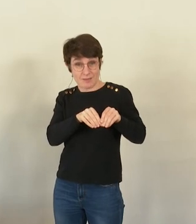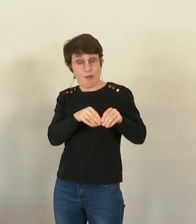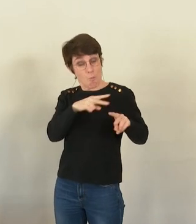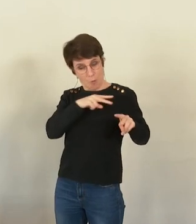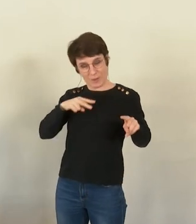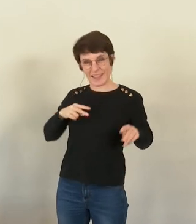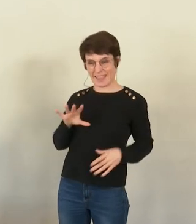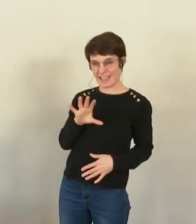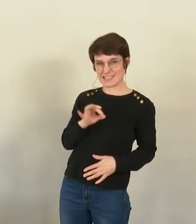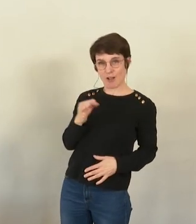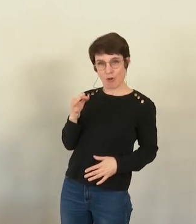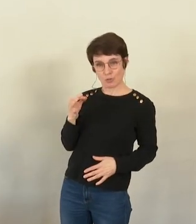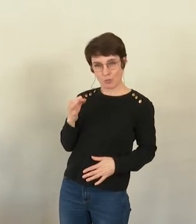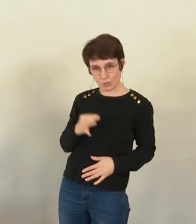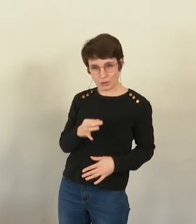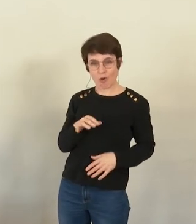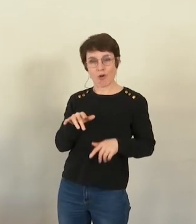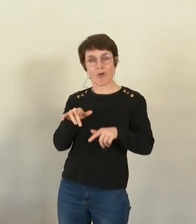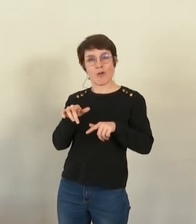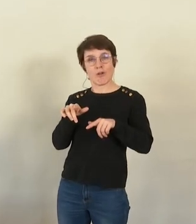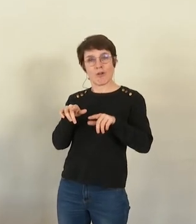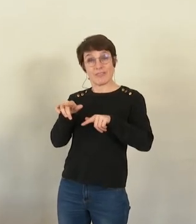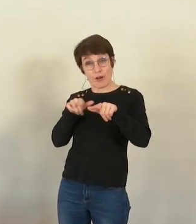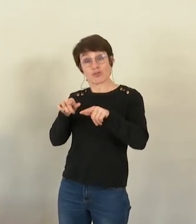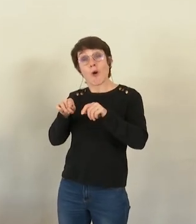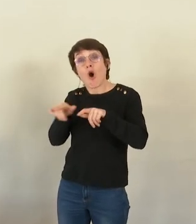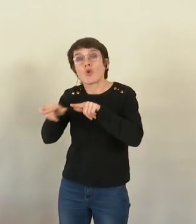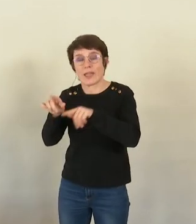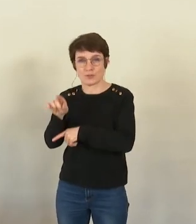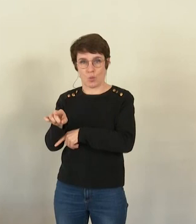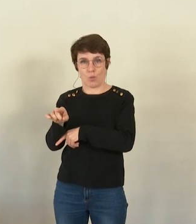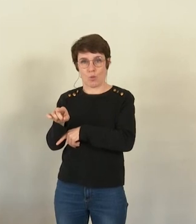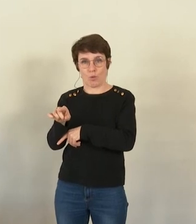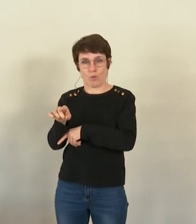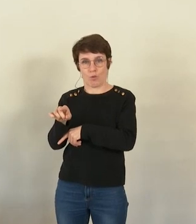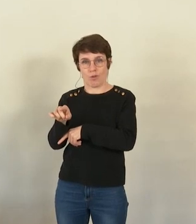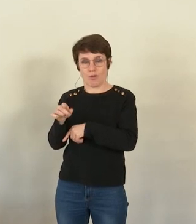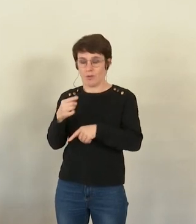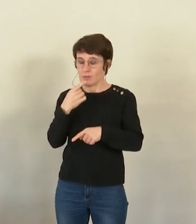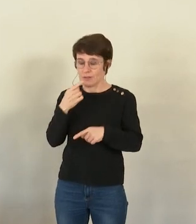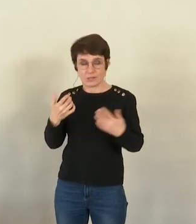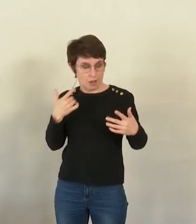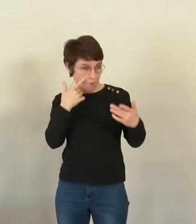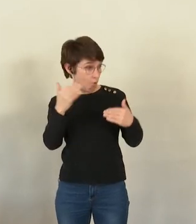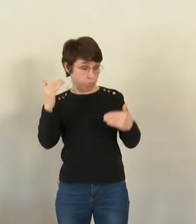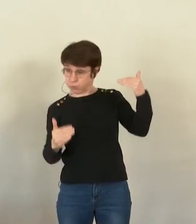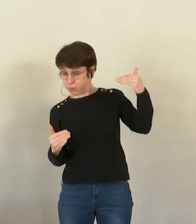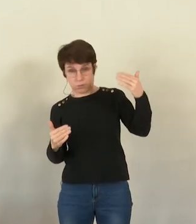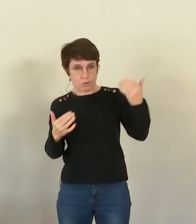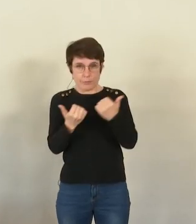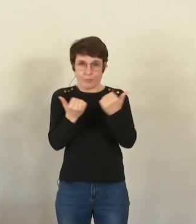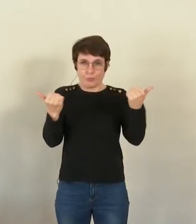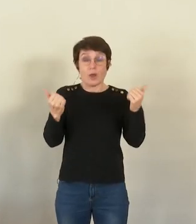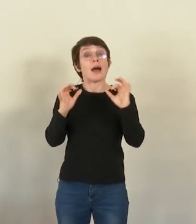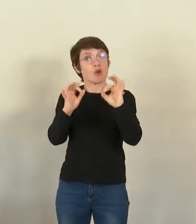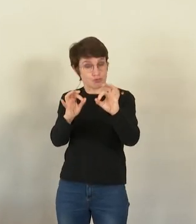des logements mis en location donc nous voyons là clairement les enjeux de ce problème alors oui